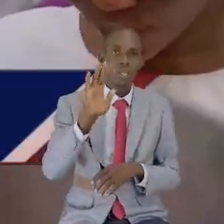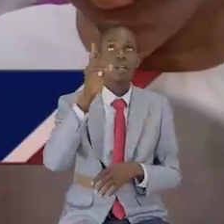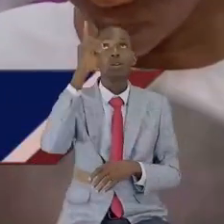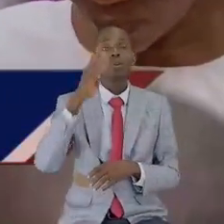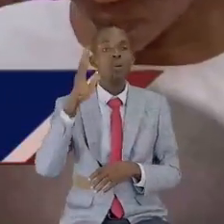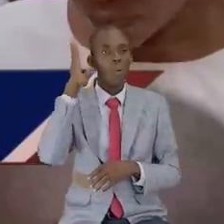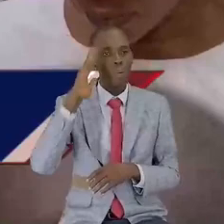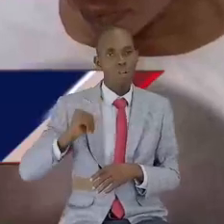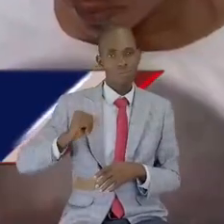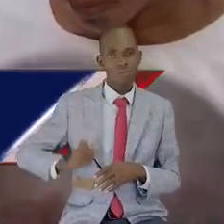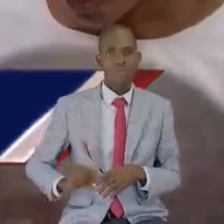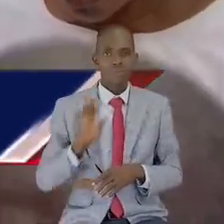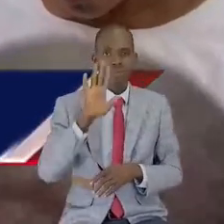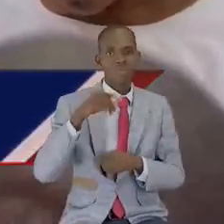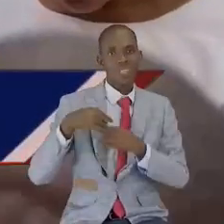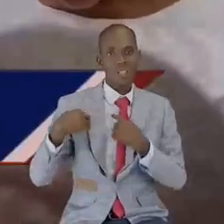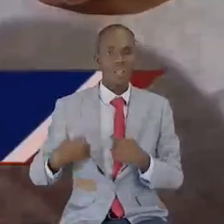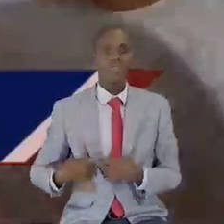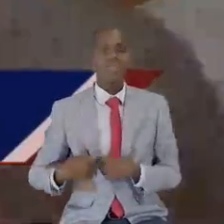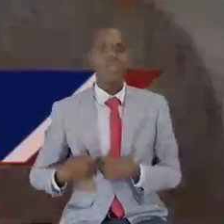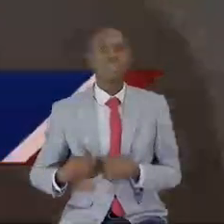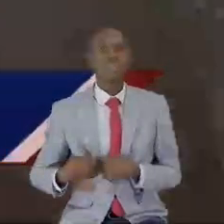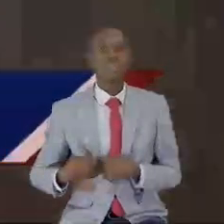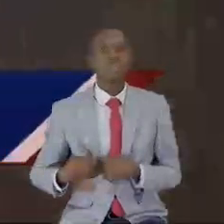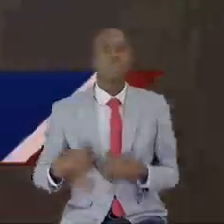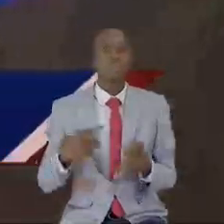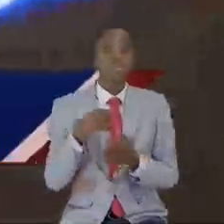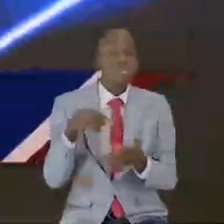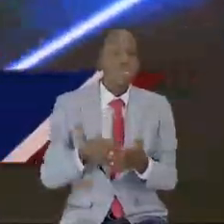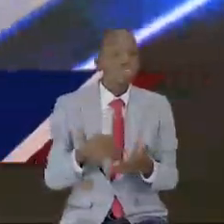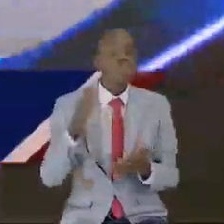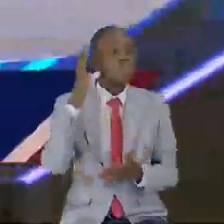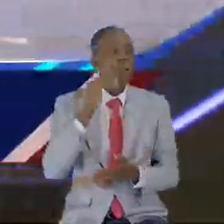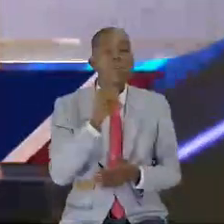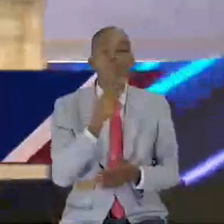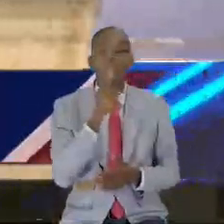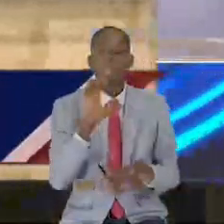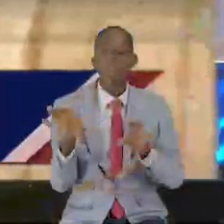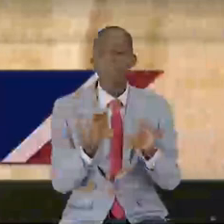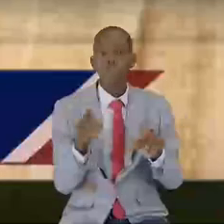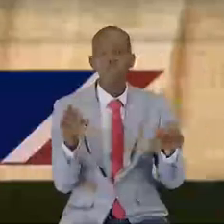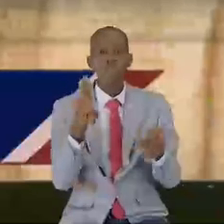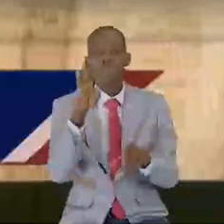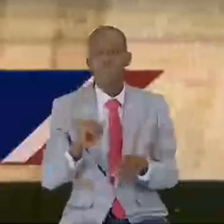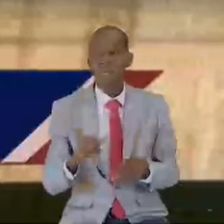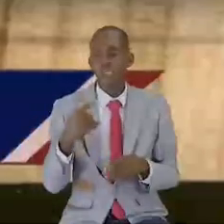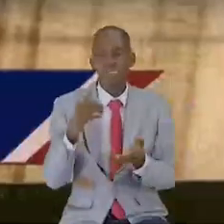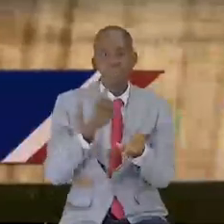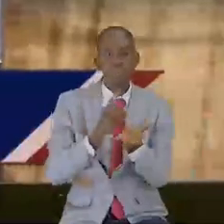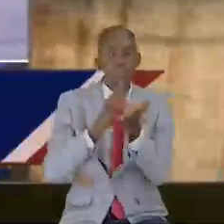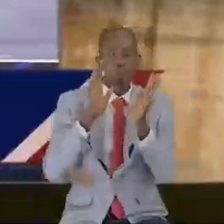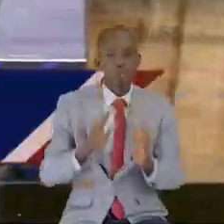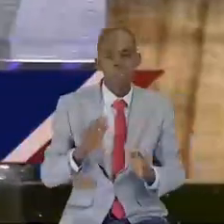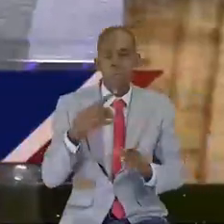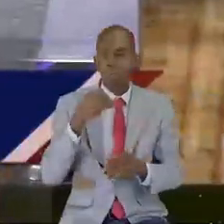Dieu circoncira ton cœur. Ce ne sera pas fait par un chirurgien. Ce ne sera pas